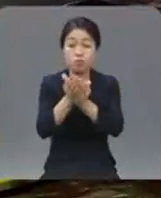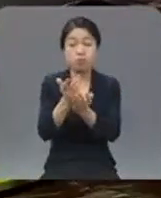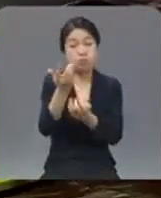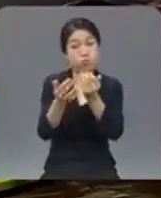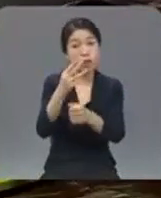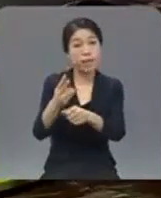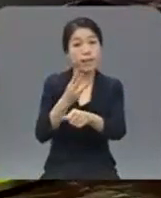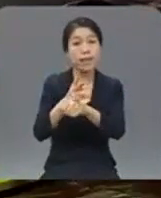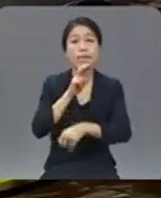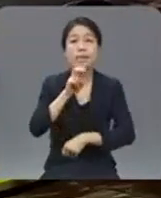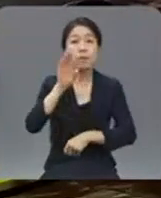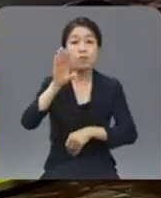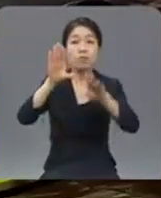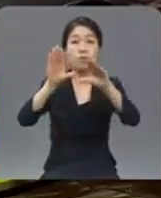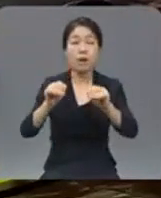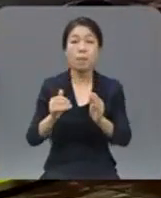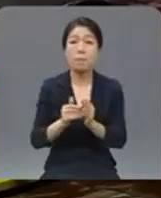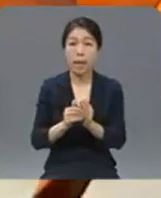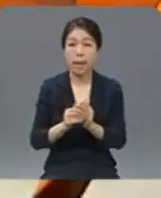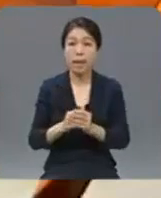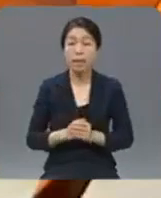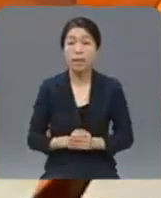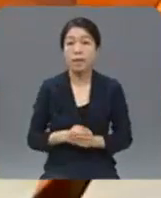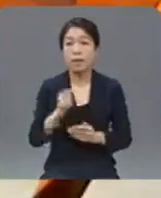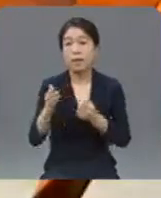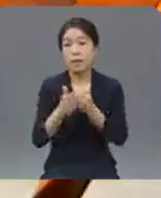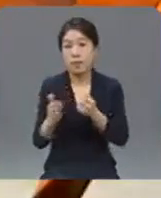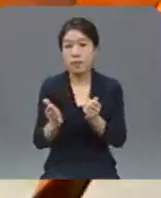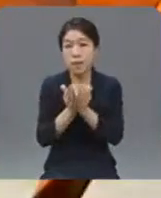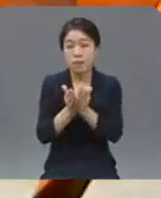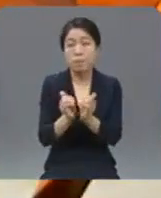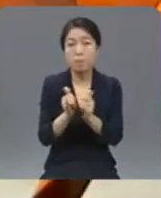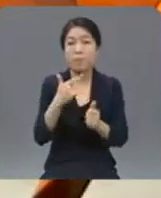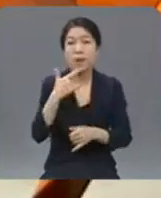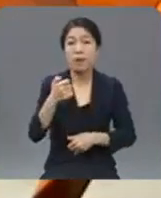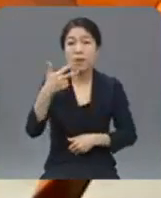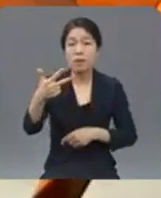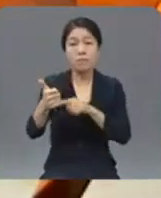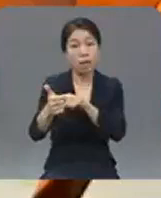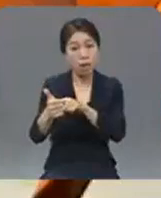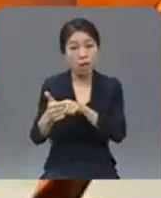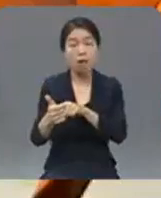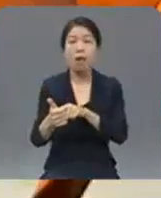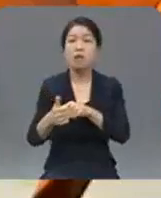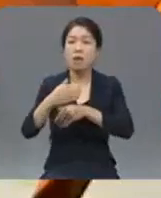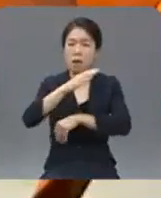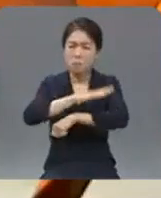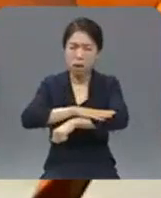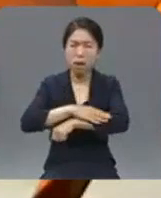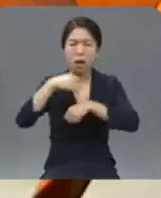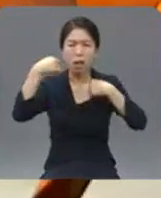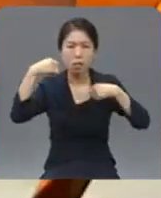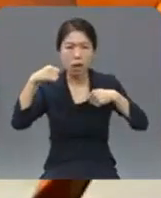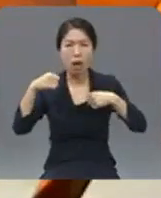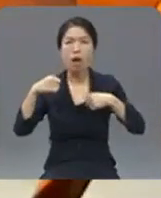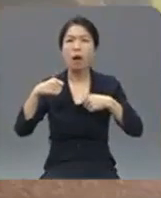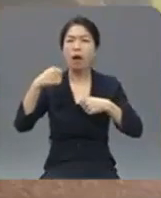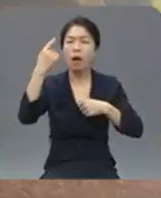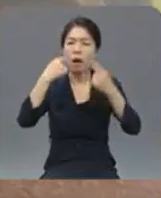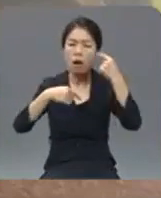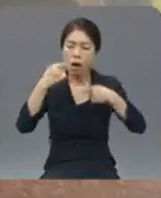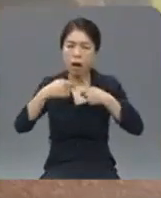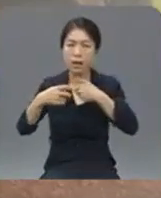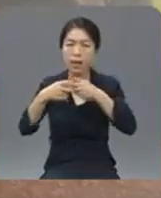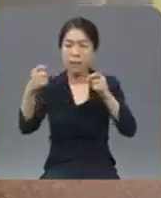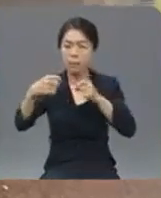3시간 20분 만에 진화됐습니다이 불로 선원 예순 7살 a씨가 8과 다리 등의 화상을 입고 인근